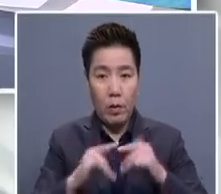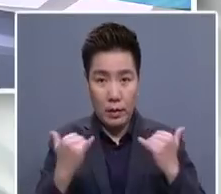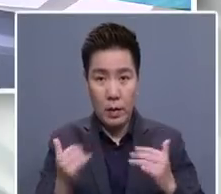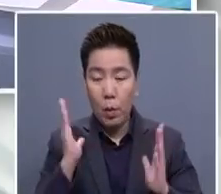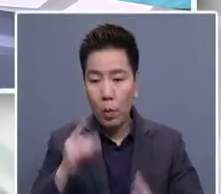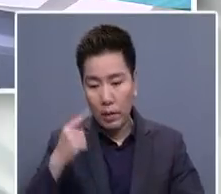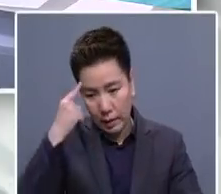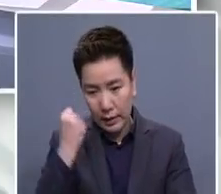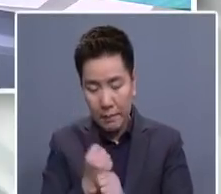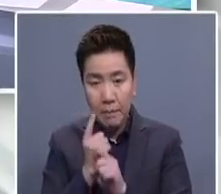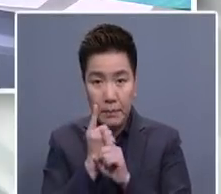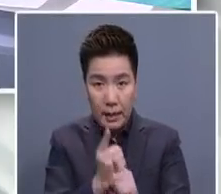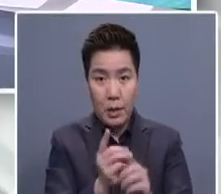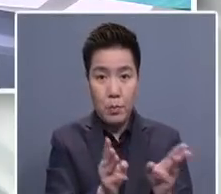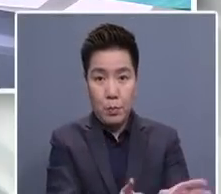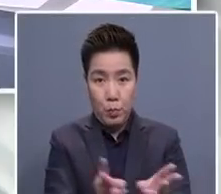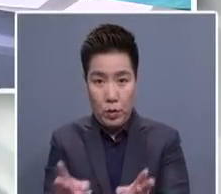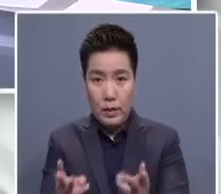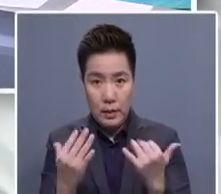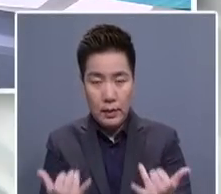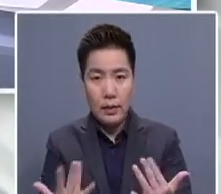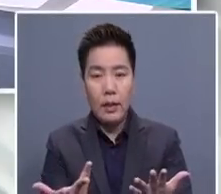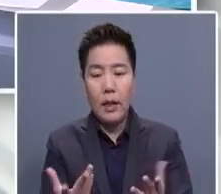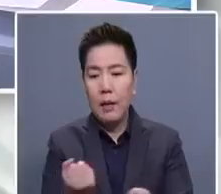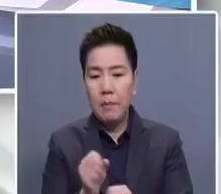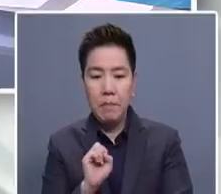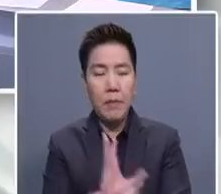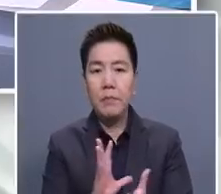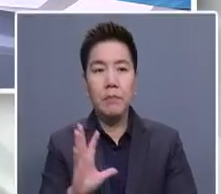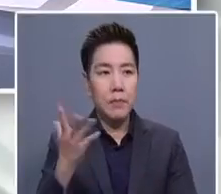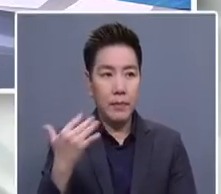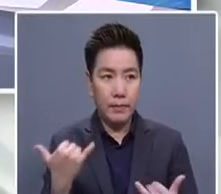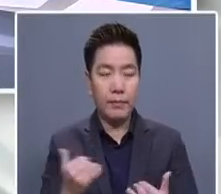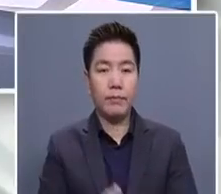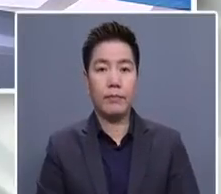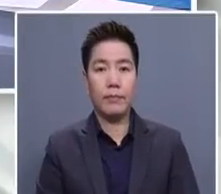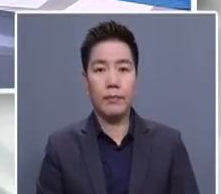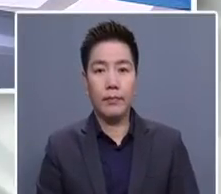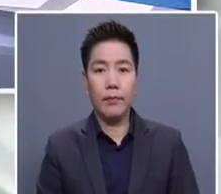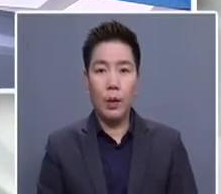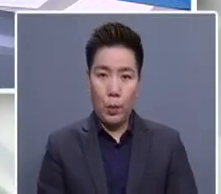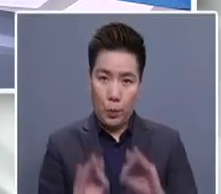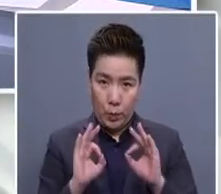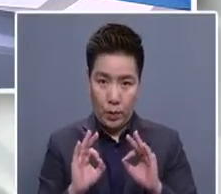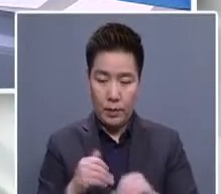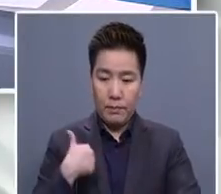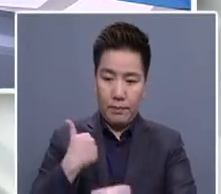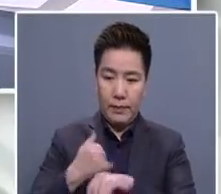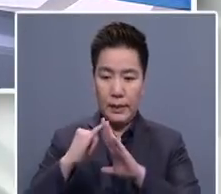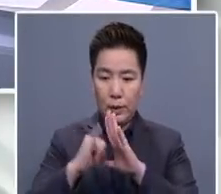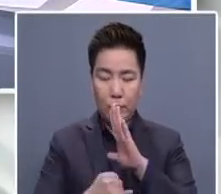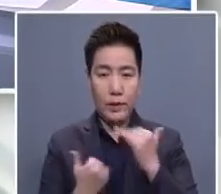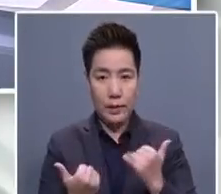ที่ได้ปฏิบัติตามมาตรการเหล่านี้เนี่ยจะไม่มีโอกาสเป็นหนึ่งในนั้นแน่นอนครับ ครับผม ค่ะขอบพระคุณท่านผู้ว่ามากเล